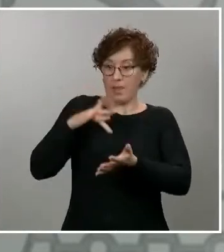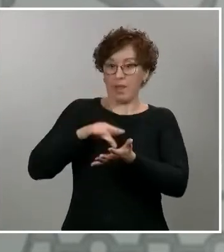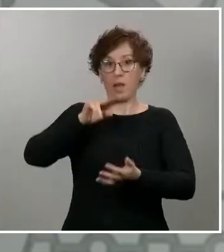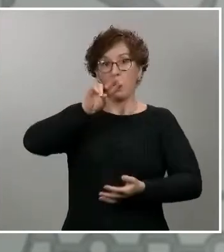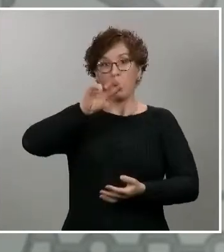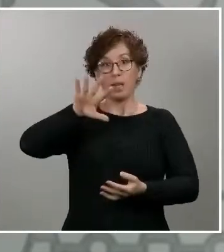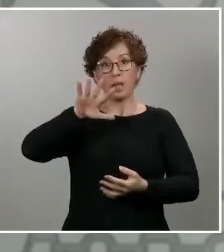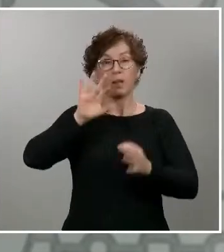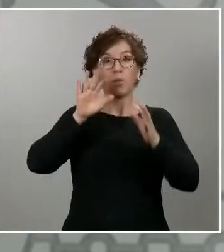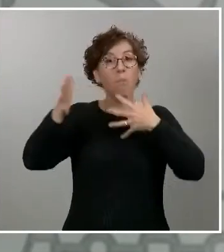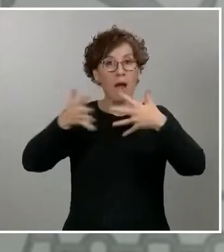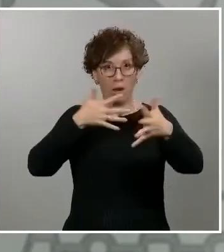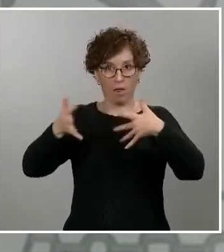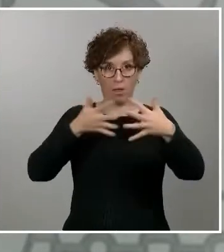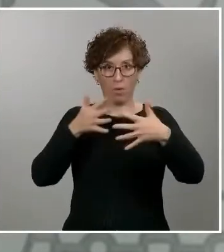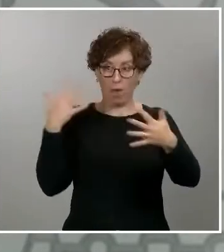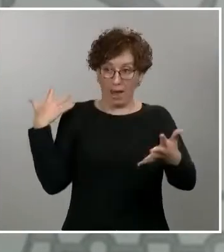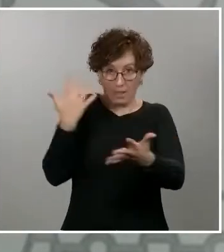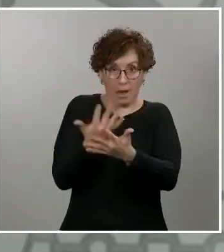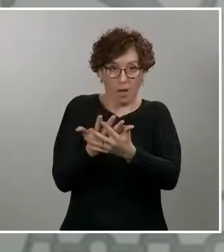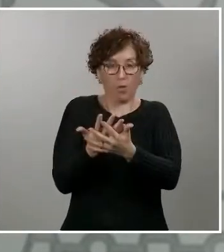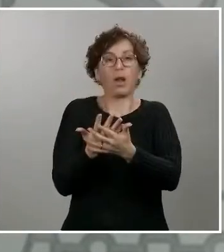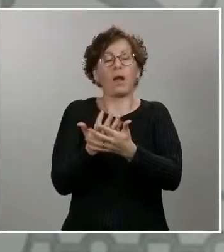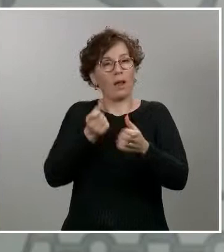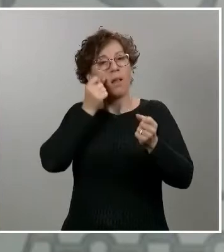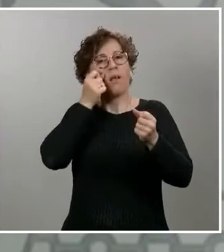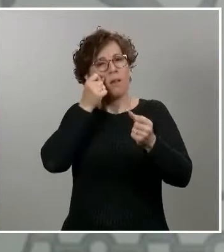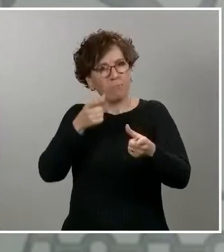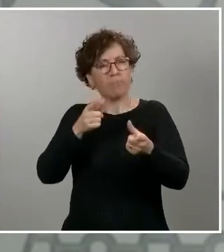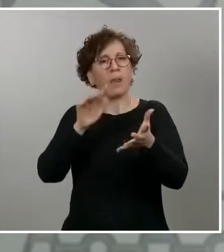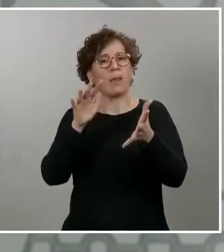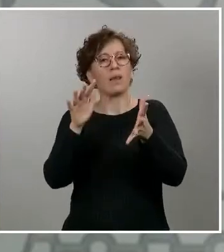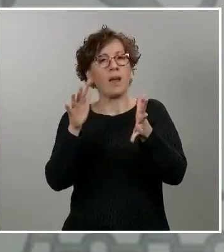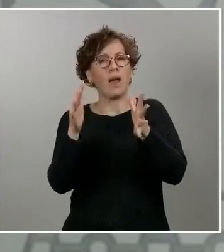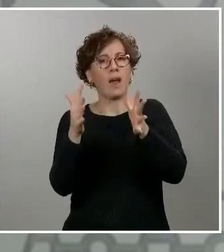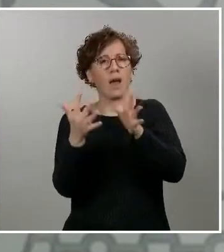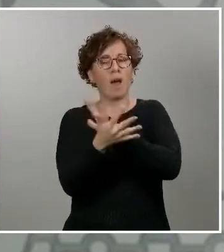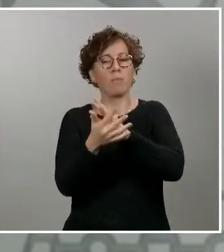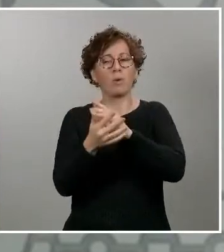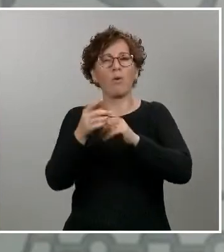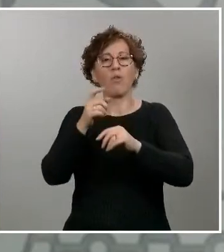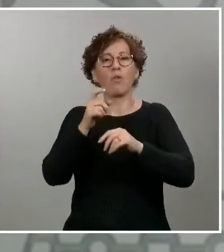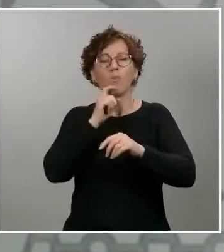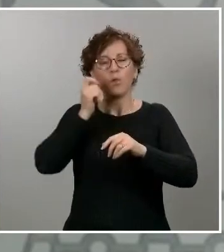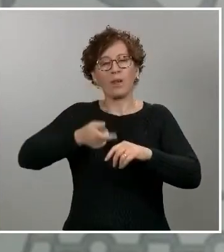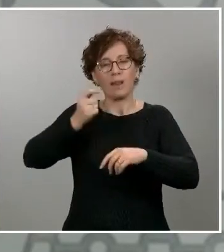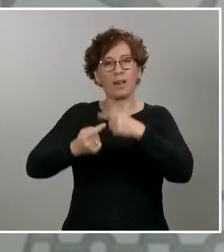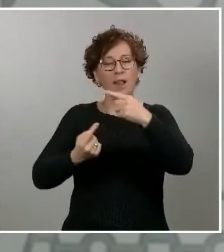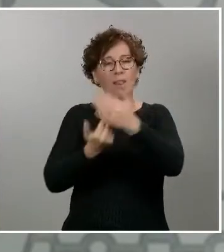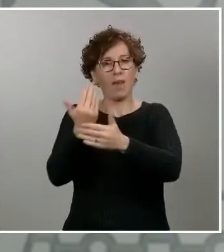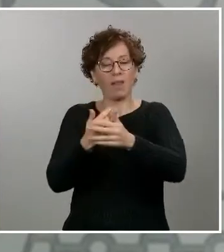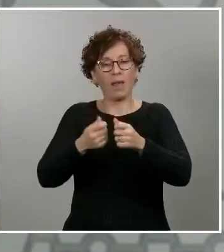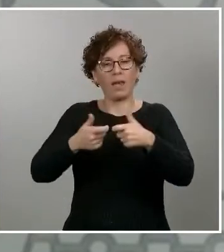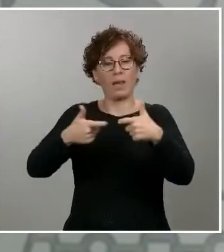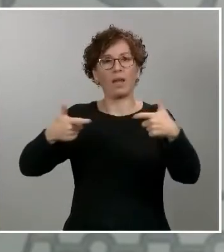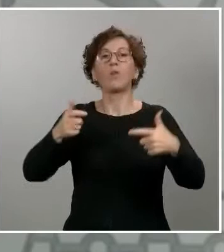março, estem observant com un canvi de tendència en el incremento medio dels casos diaris. De fet,